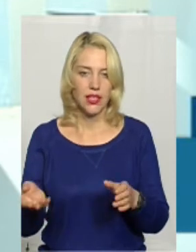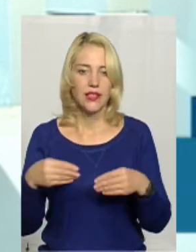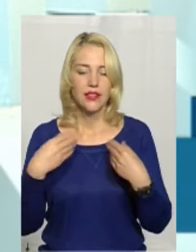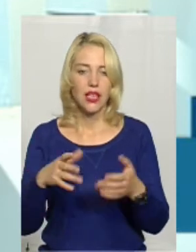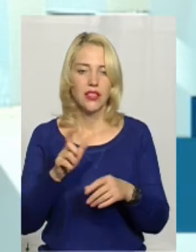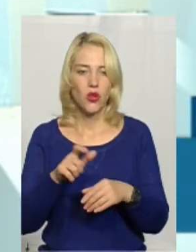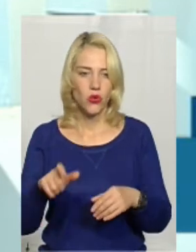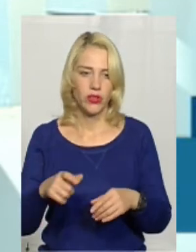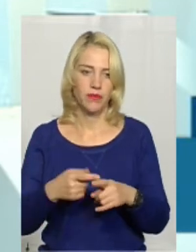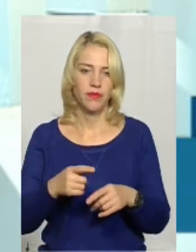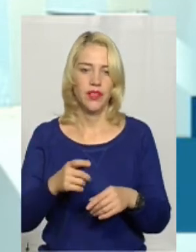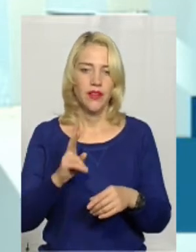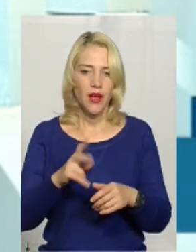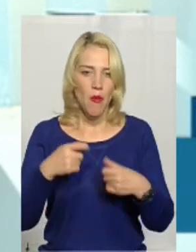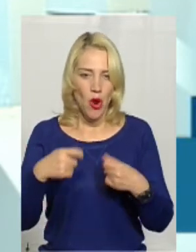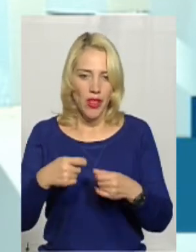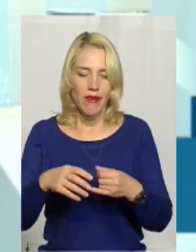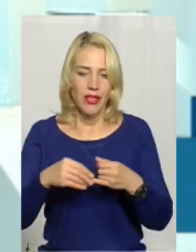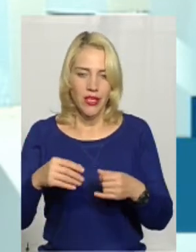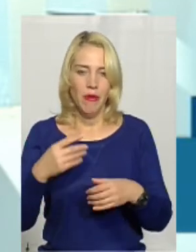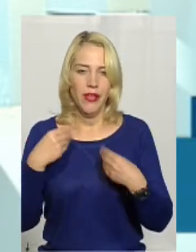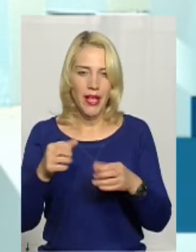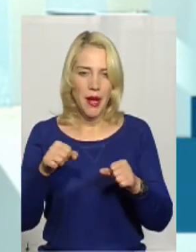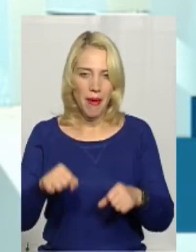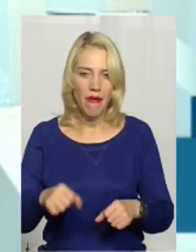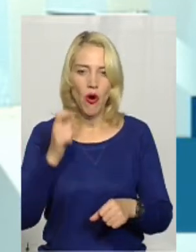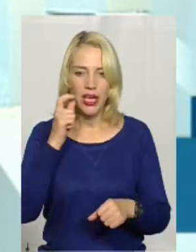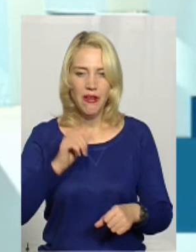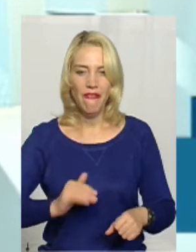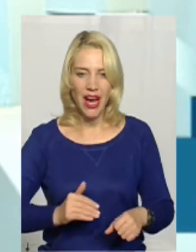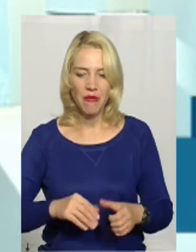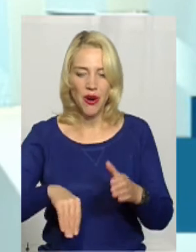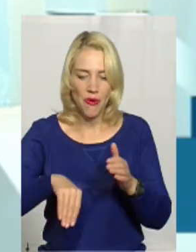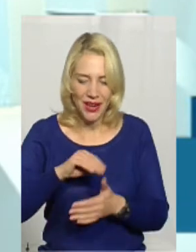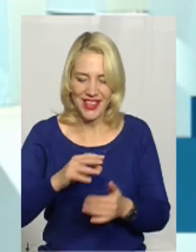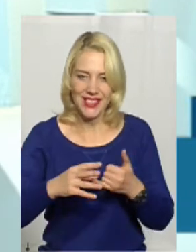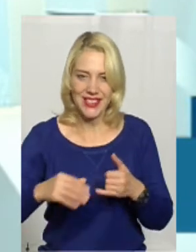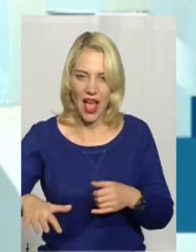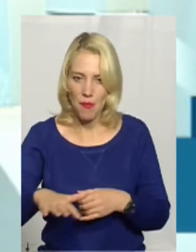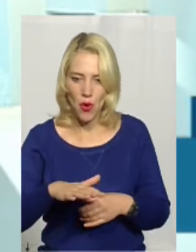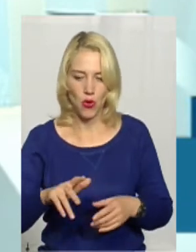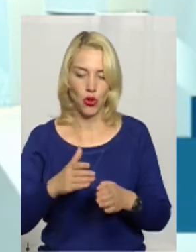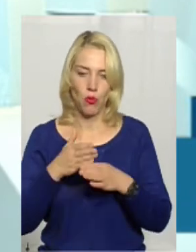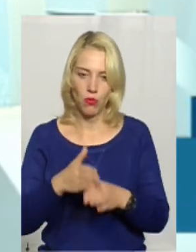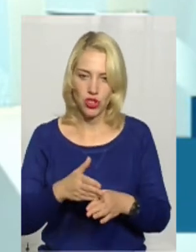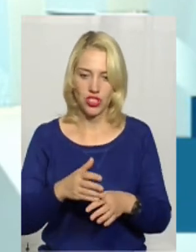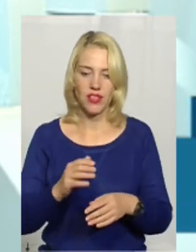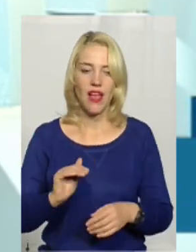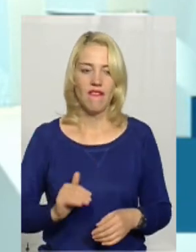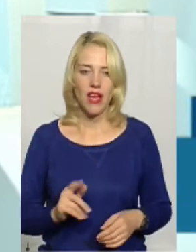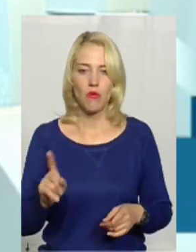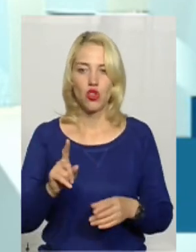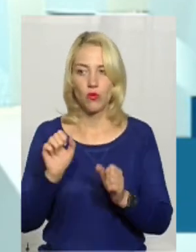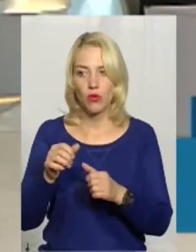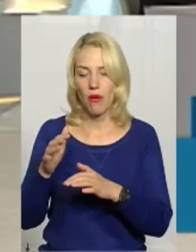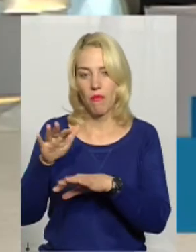бабцям продавати землю, дайте право українському фермеру купити ту землю, допоможіть фермеру через банк, щоб він міг в банку